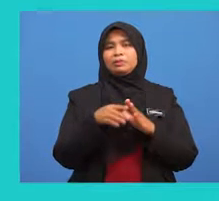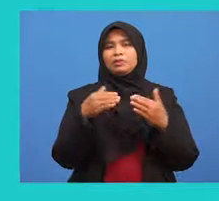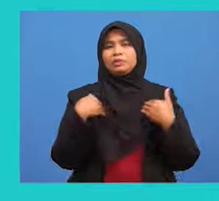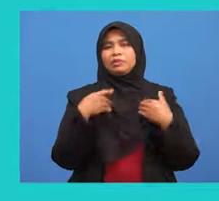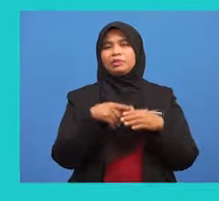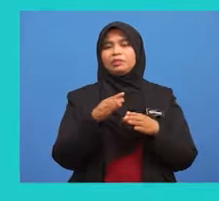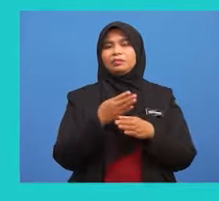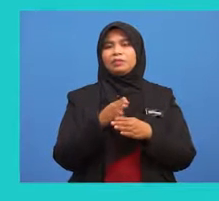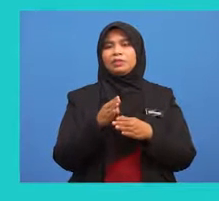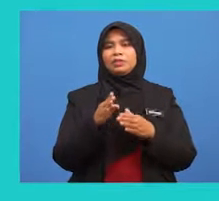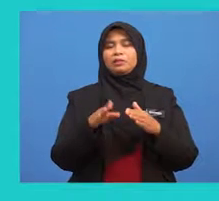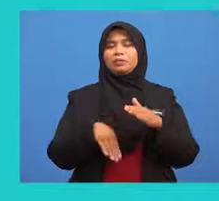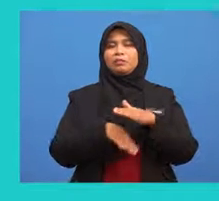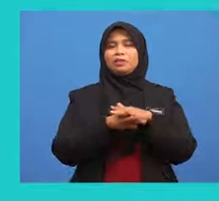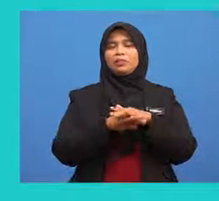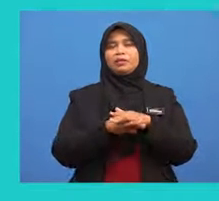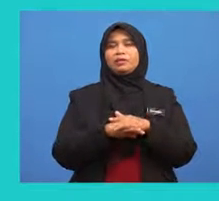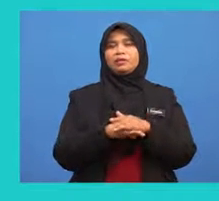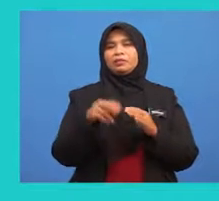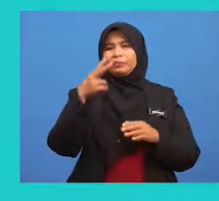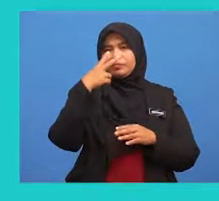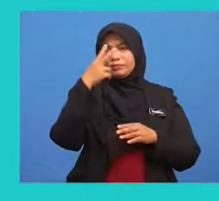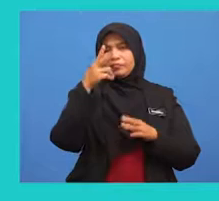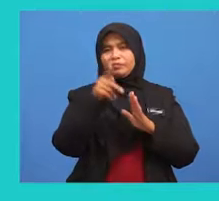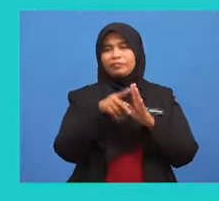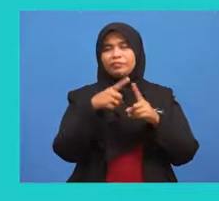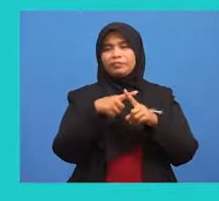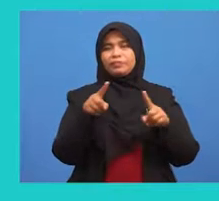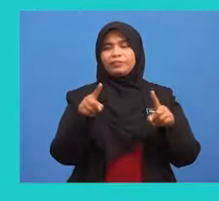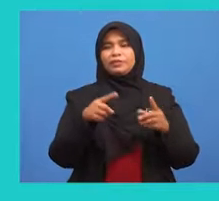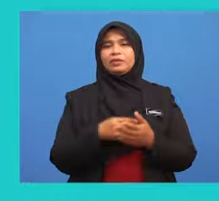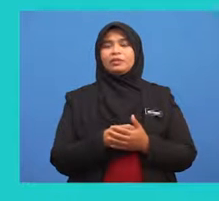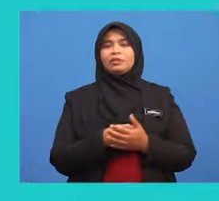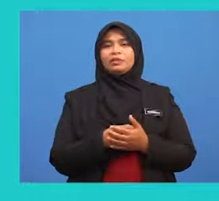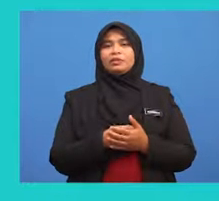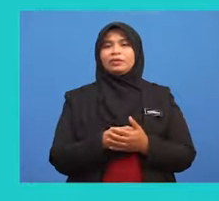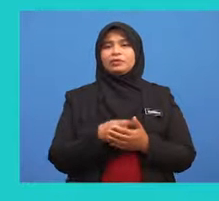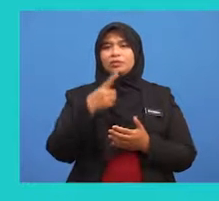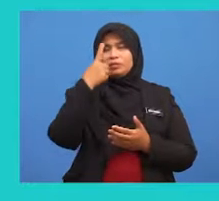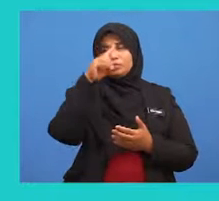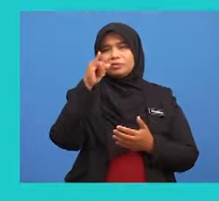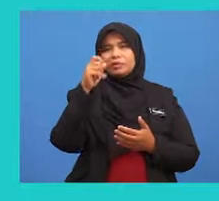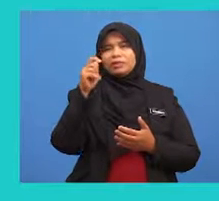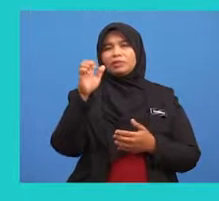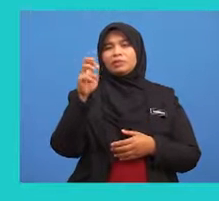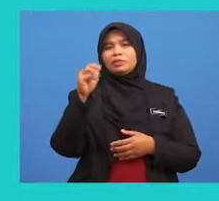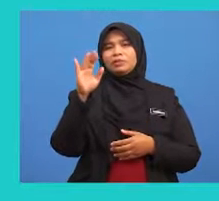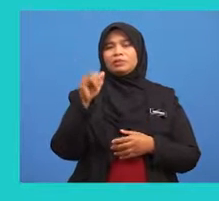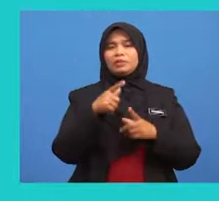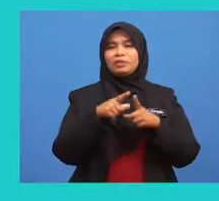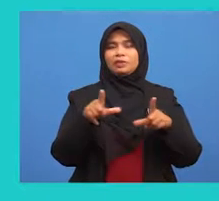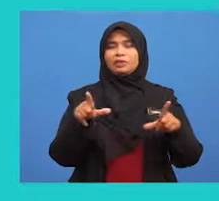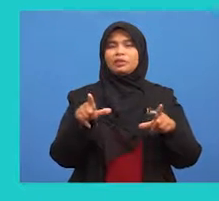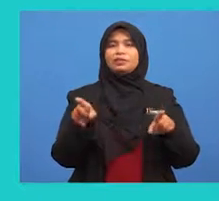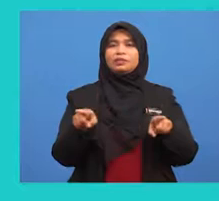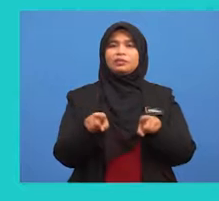pengeluaran. Nampak tak perbezaannya? Bagi item-item yang lain pula adalah